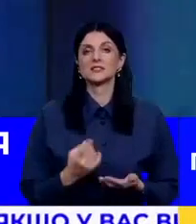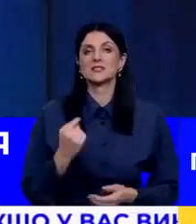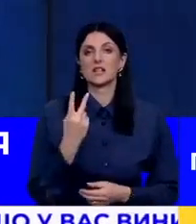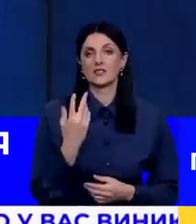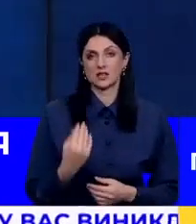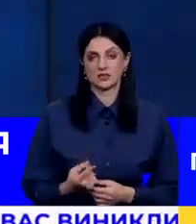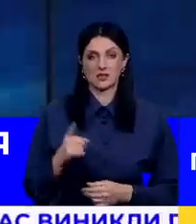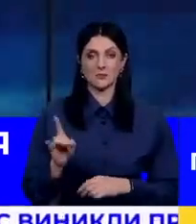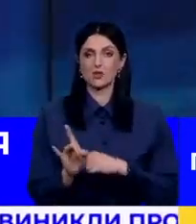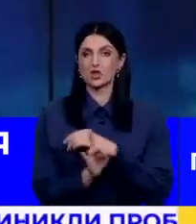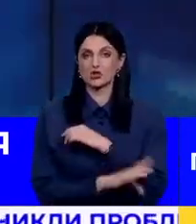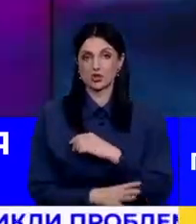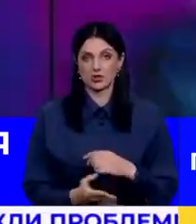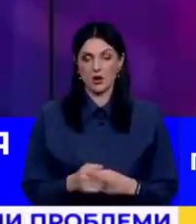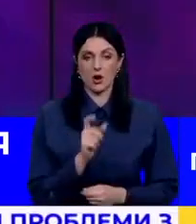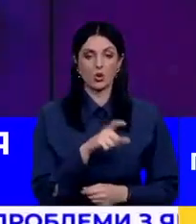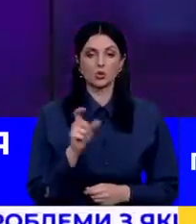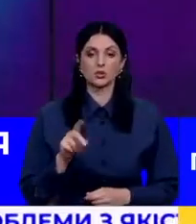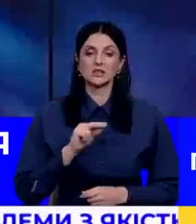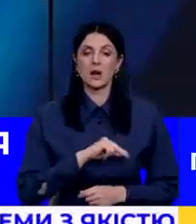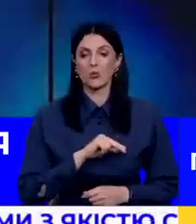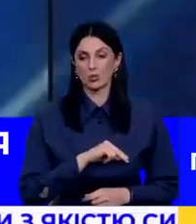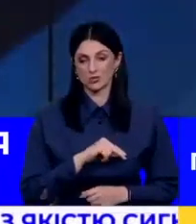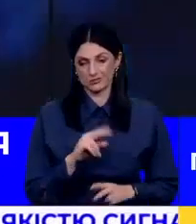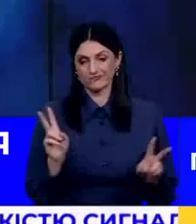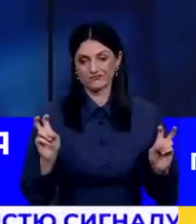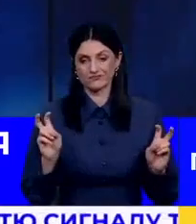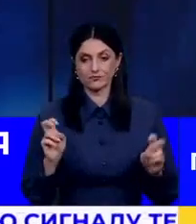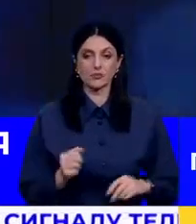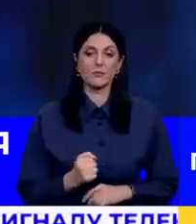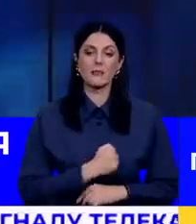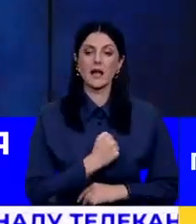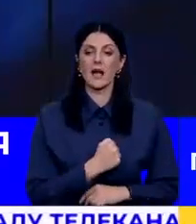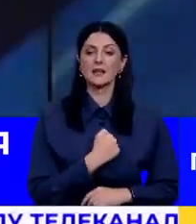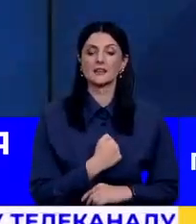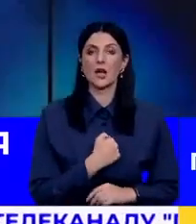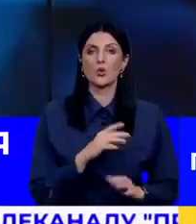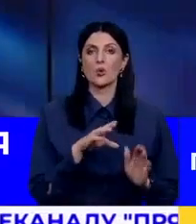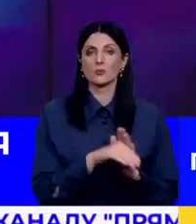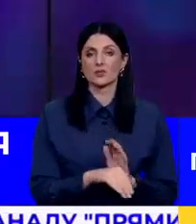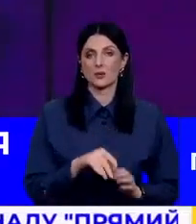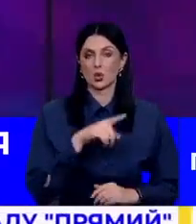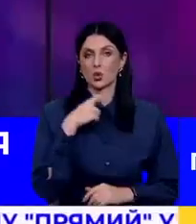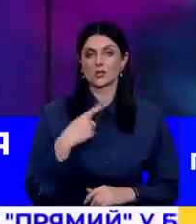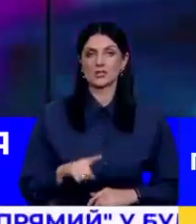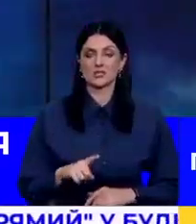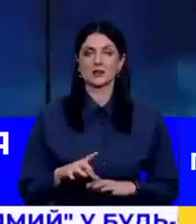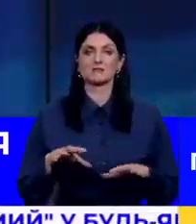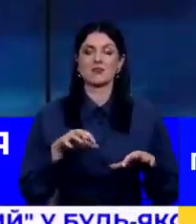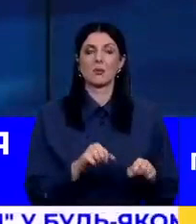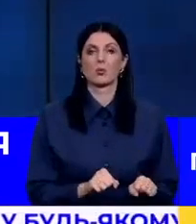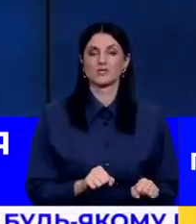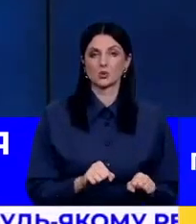нищета. Люди работают, да, наемниками в российской армии оккупационной за 15 тысяч